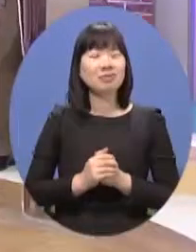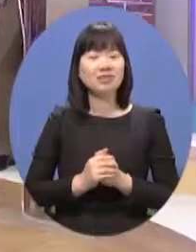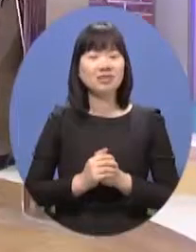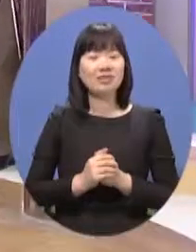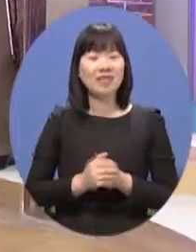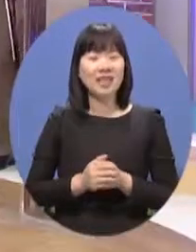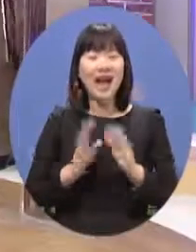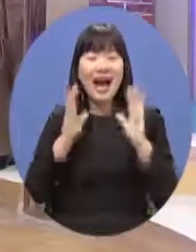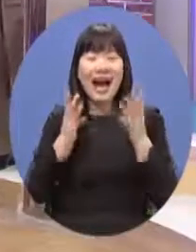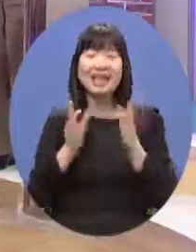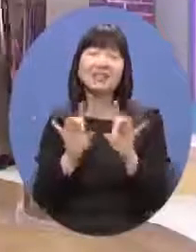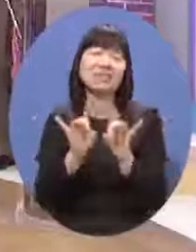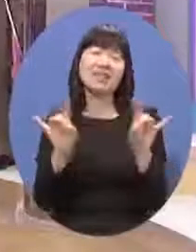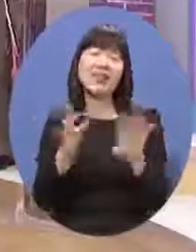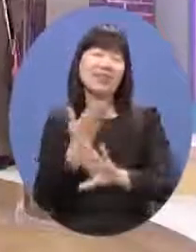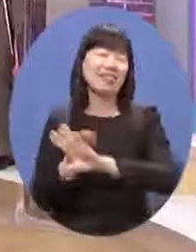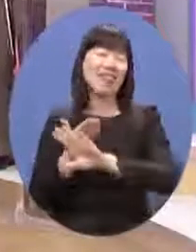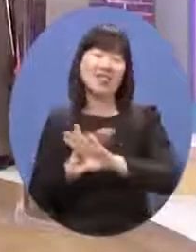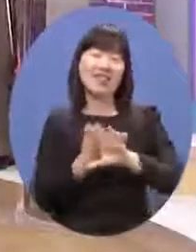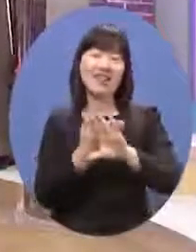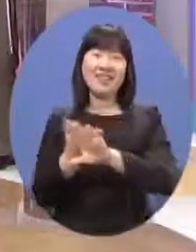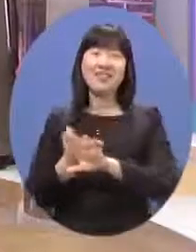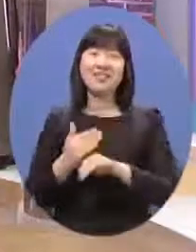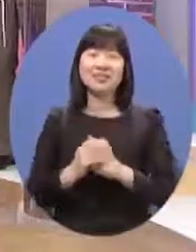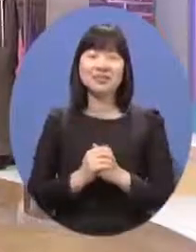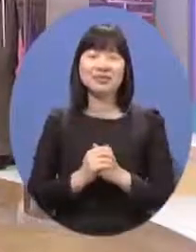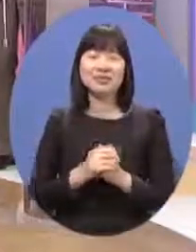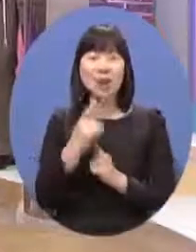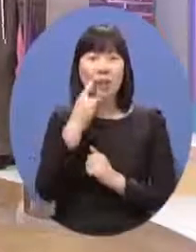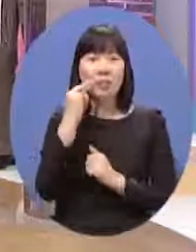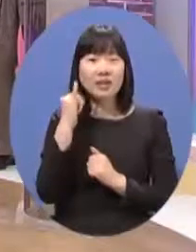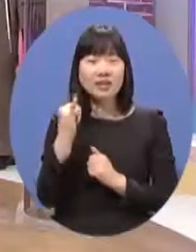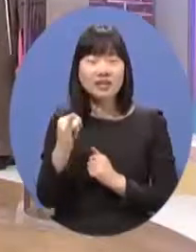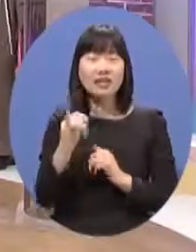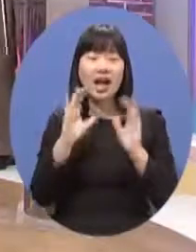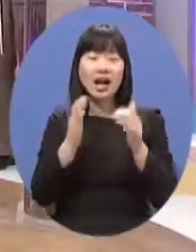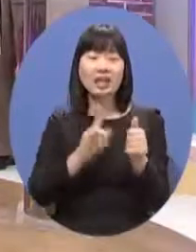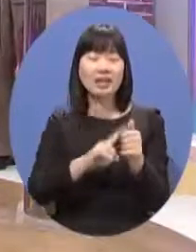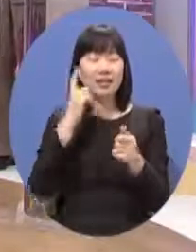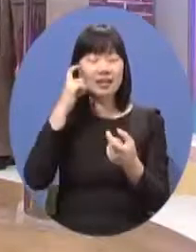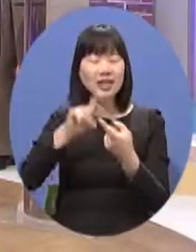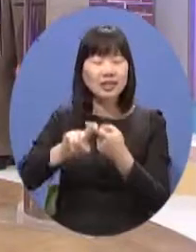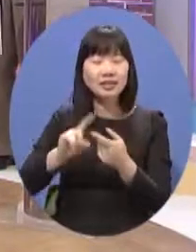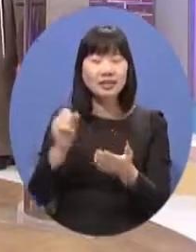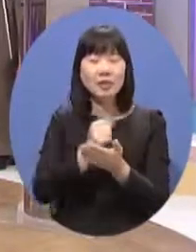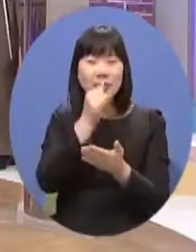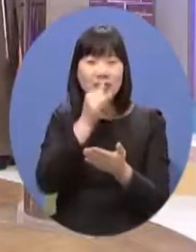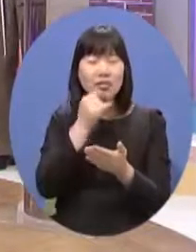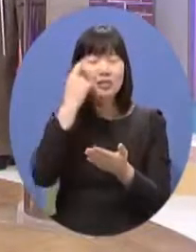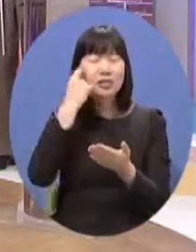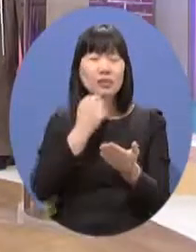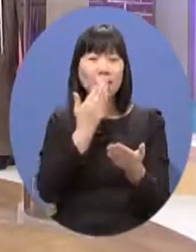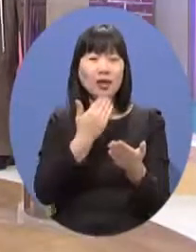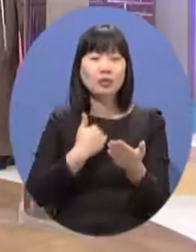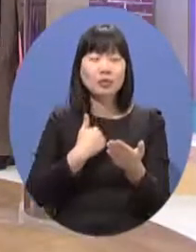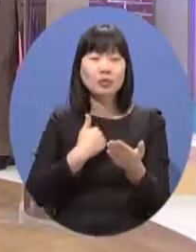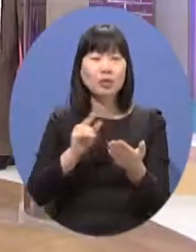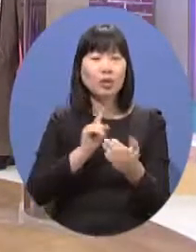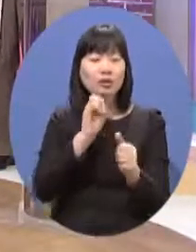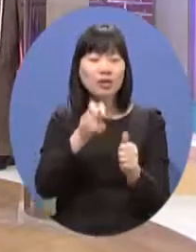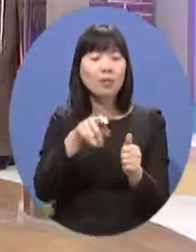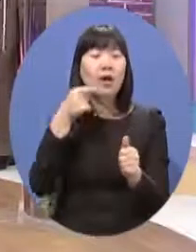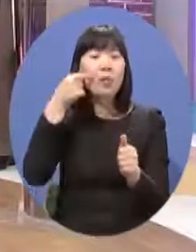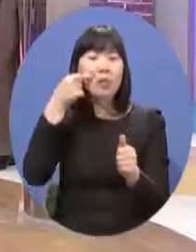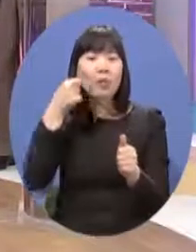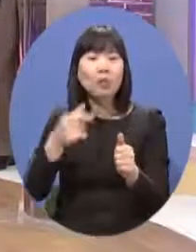기질에 따라 다릅니다. 너무 많은 케이스들이 있기 때문에. 엄마들이 아이한테 관심을 갖고 있다 보면 느낄 수가 있어요. 이제 저도 사실 뭐라고 대답을